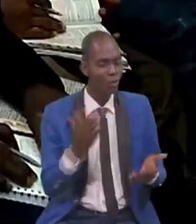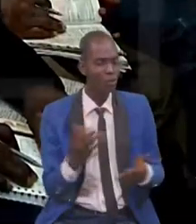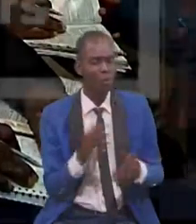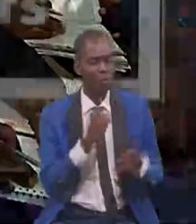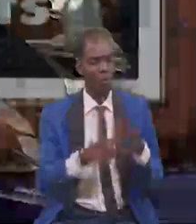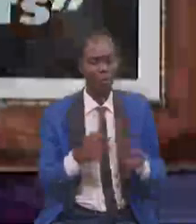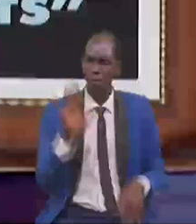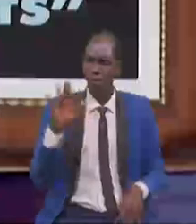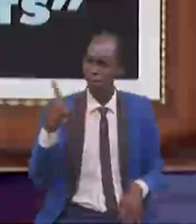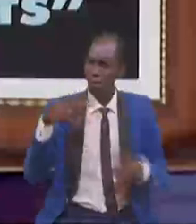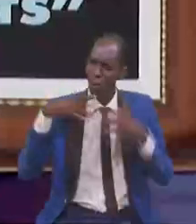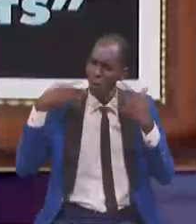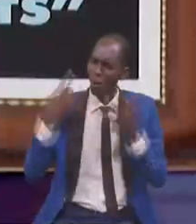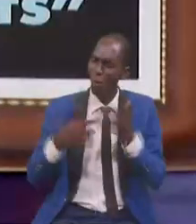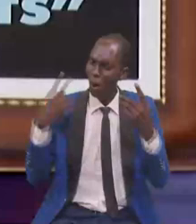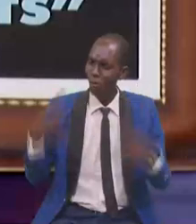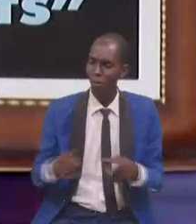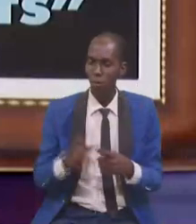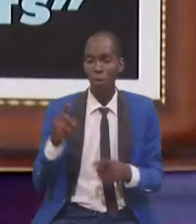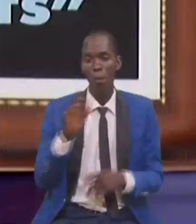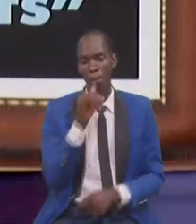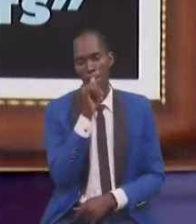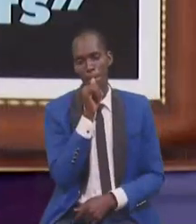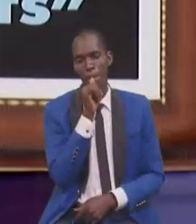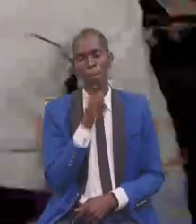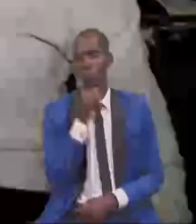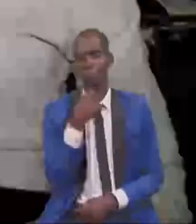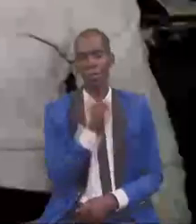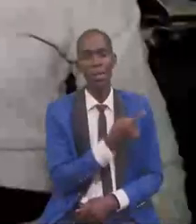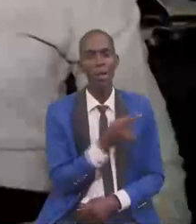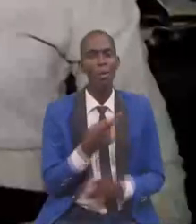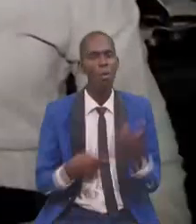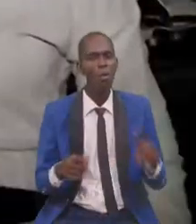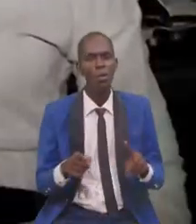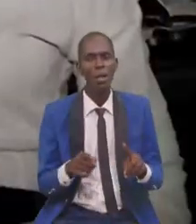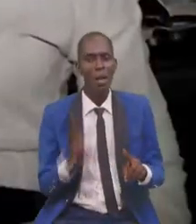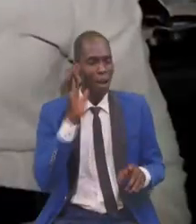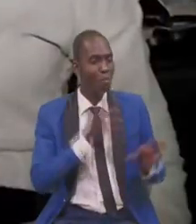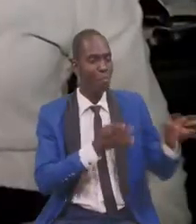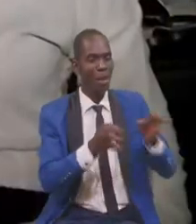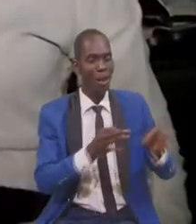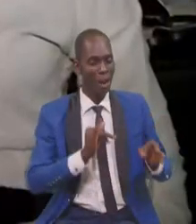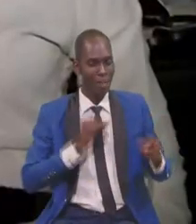t'ai arrivé, je peux le voir à ton visage, est-ce que tu fermes la bouche? Qu'est-ce que tu vas dire? Ah,